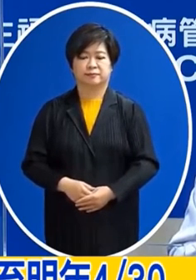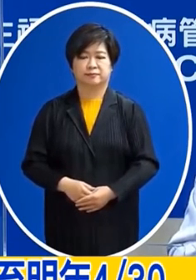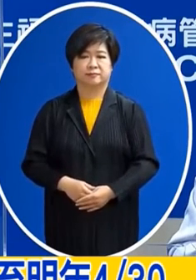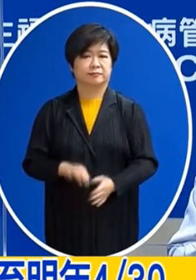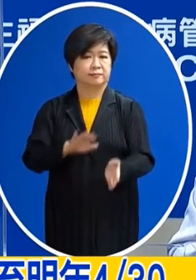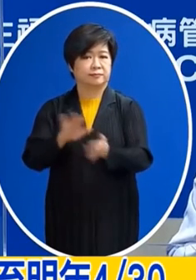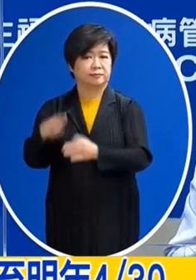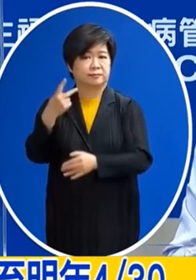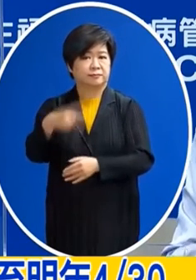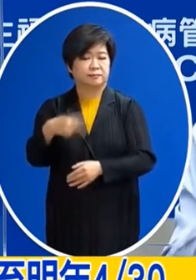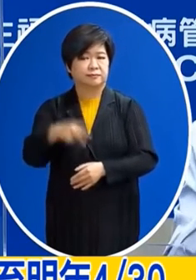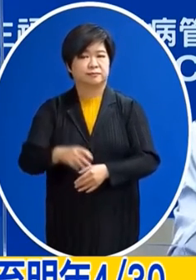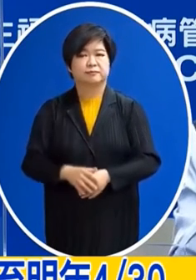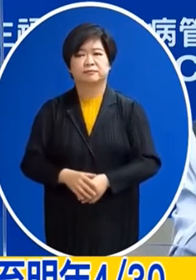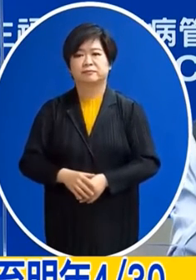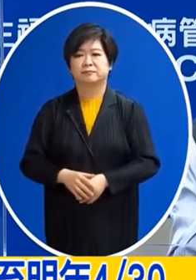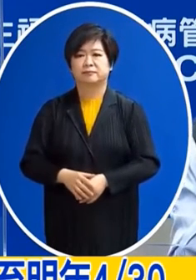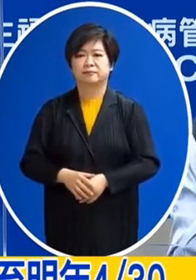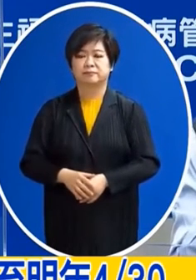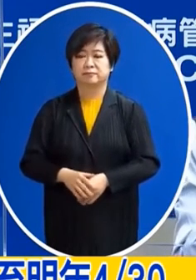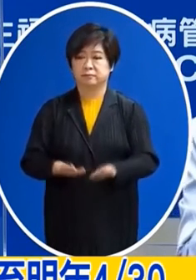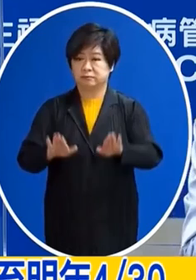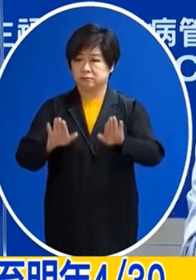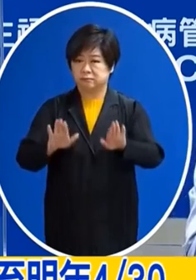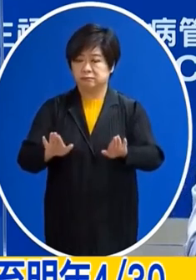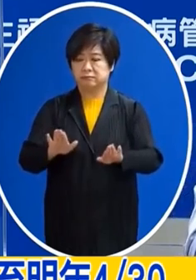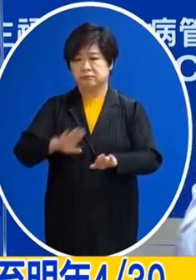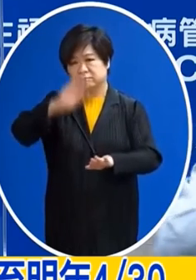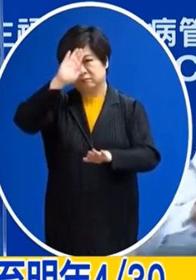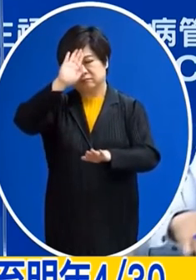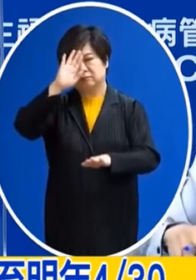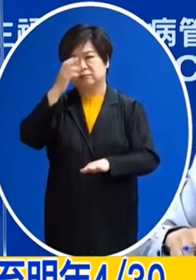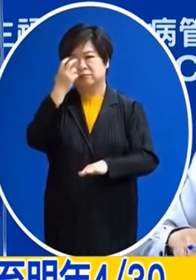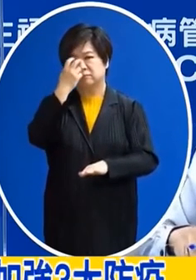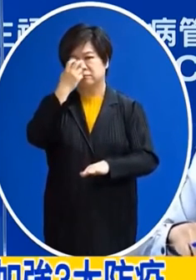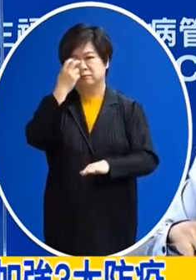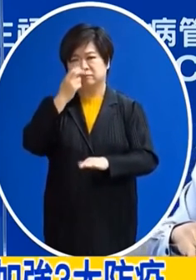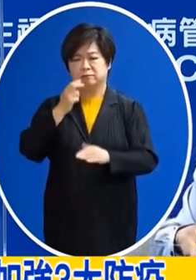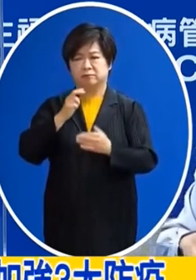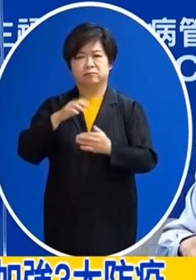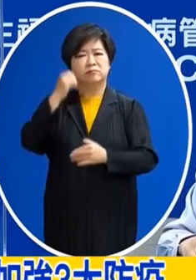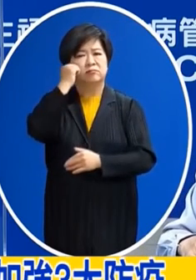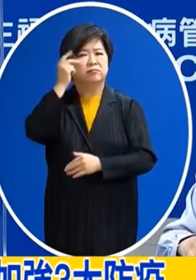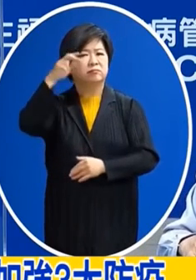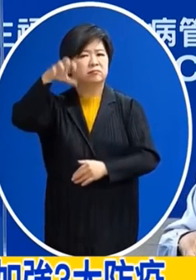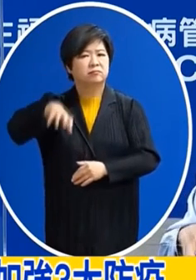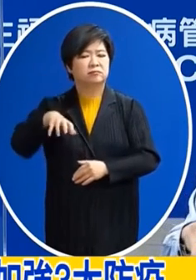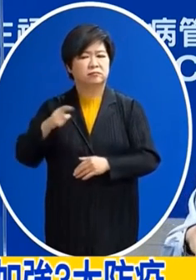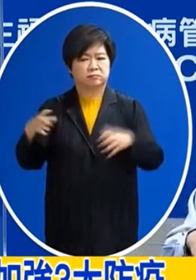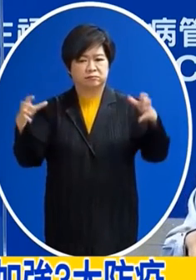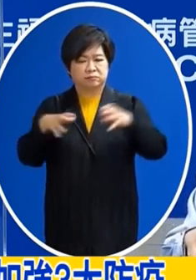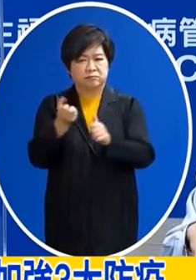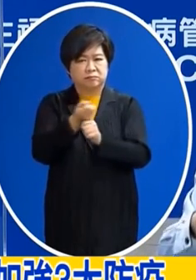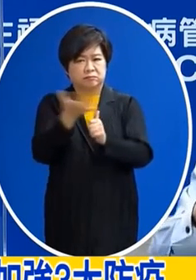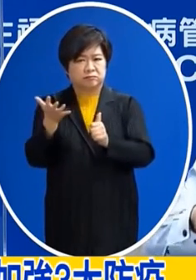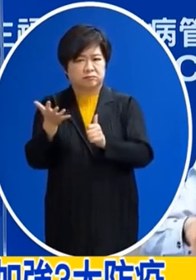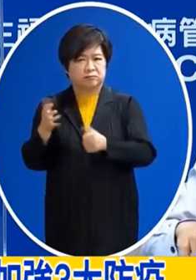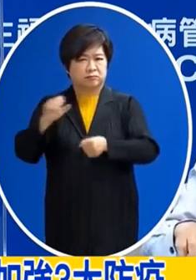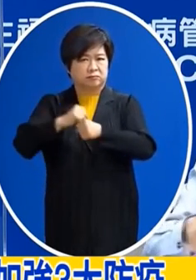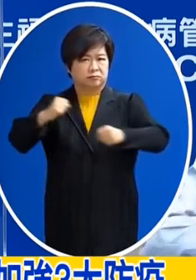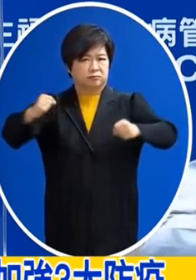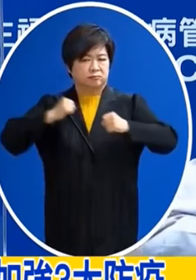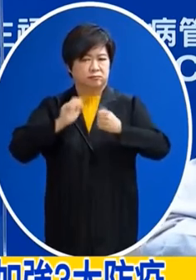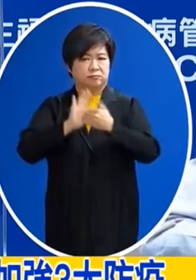那另外为了这个这次的这个防疫旅宿的群聚所以我们会有三大强化的防疫作